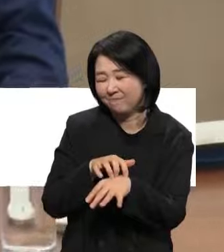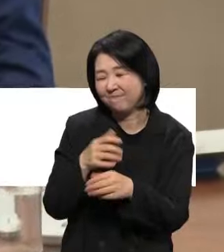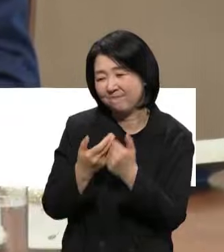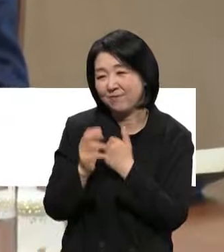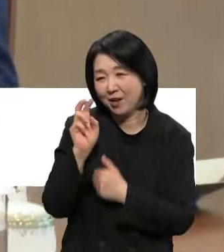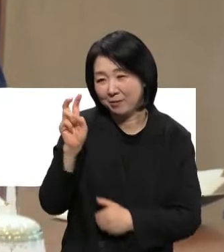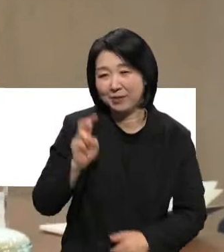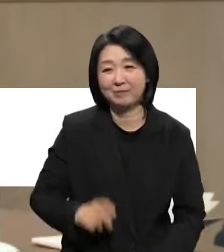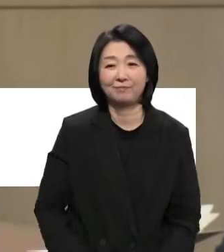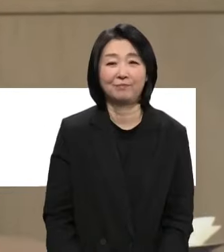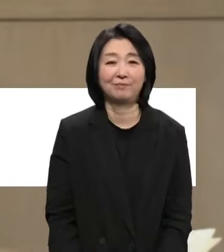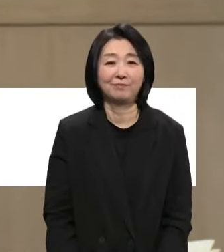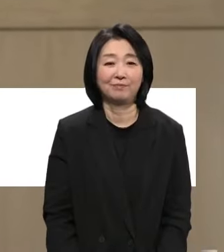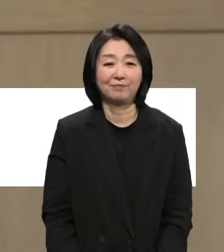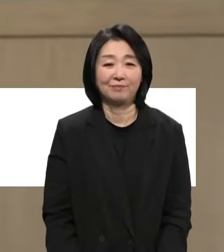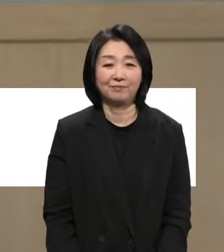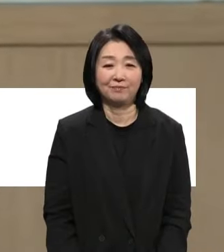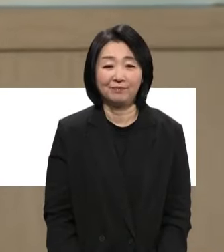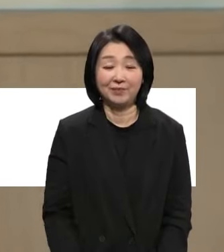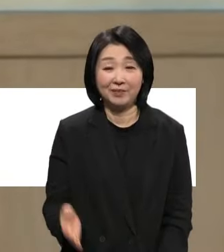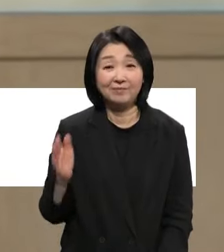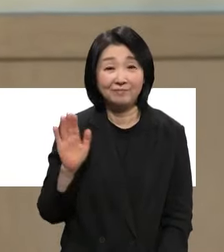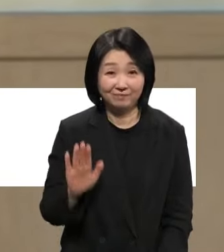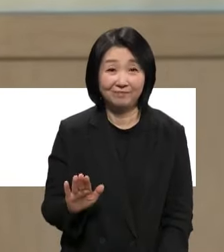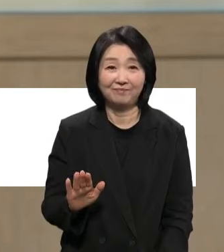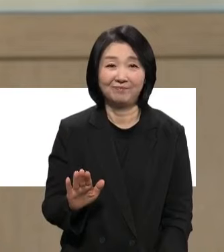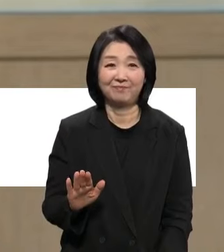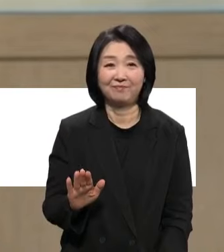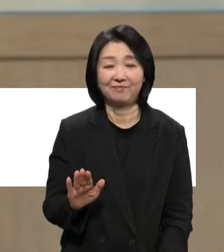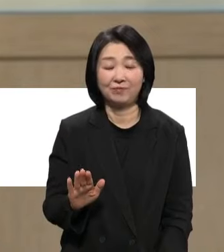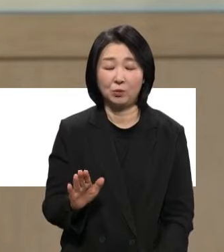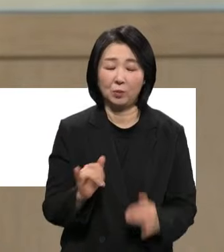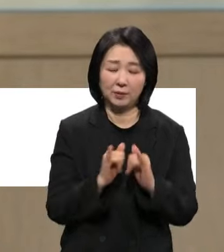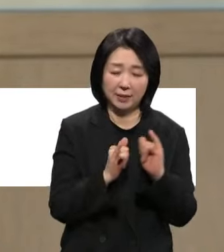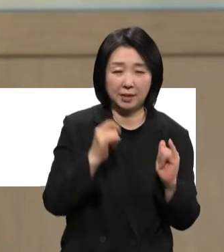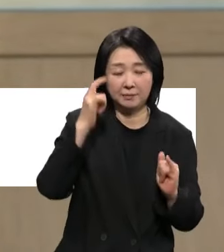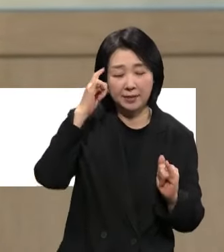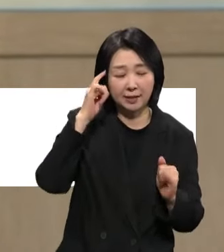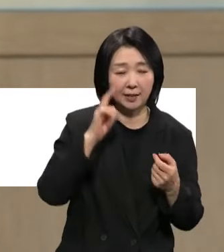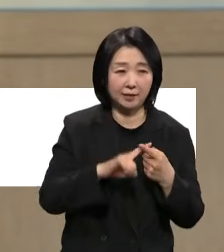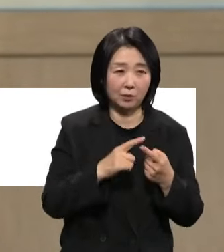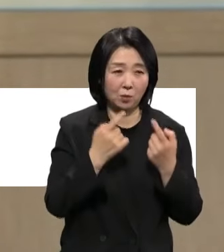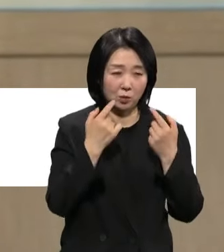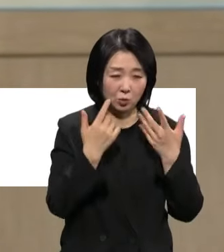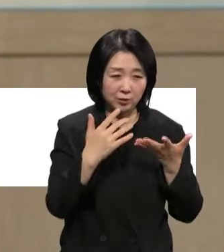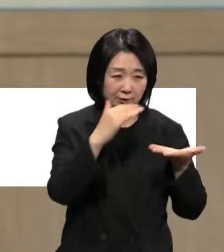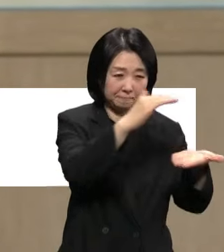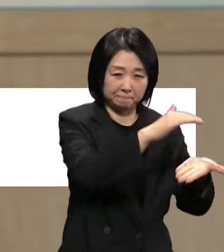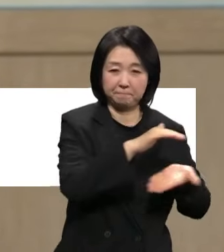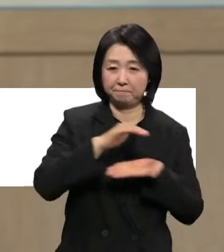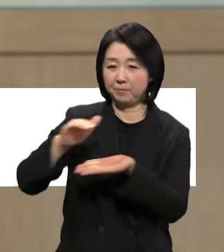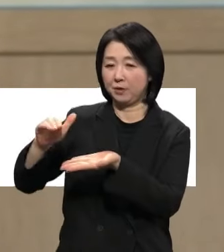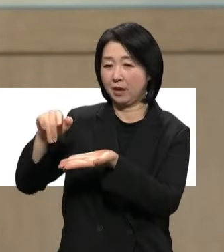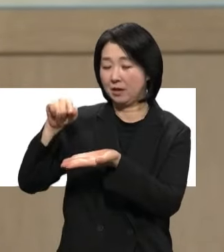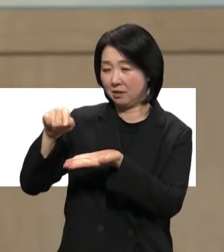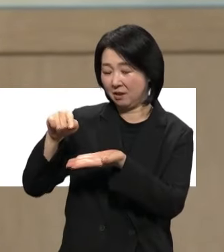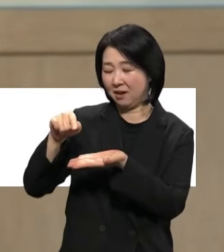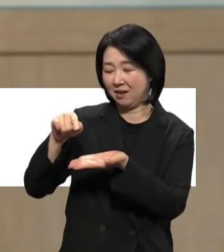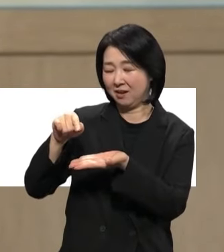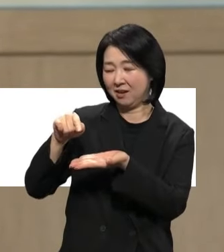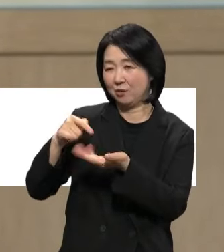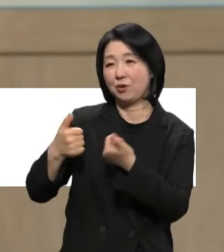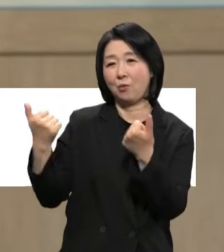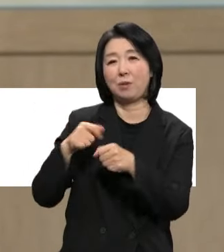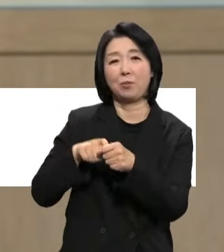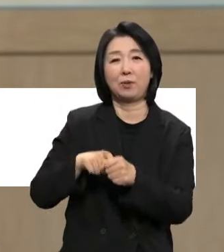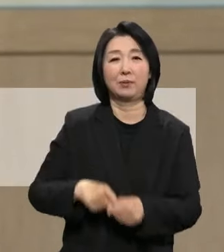같습니다. 그렇긴 하지만 또 민심을 가감하게 가감 없이 전달하는 게 이 자리가 마련된